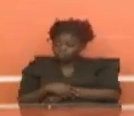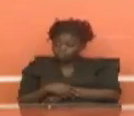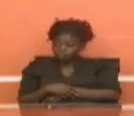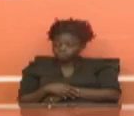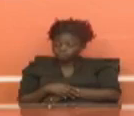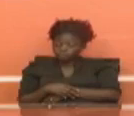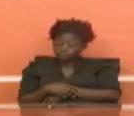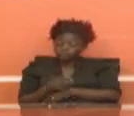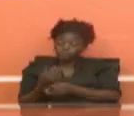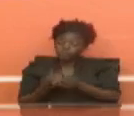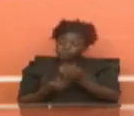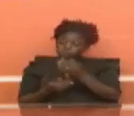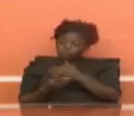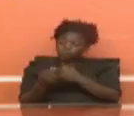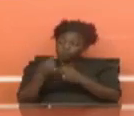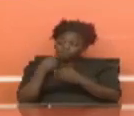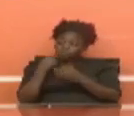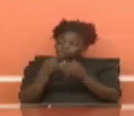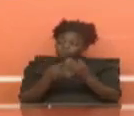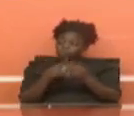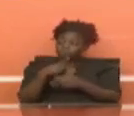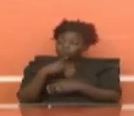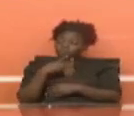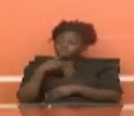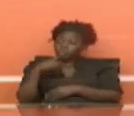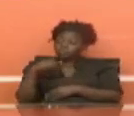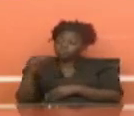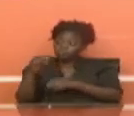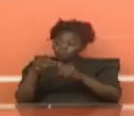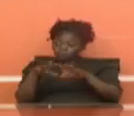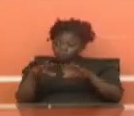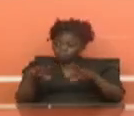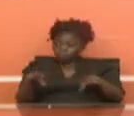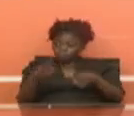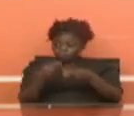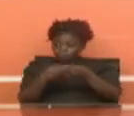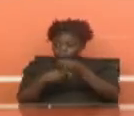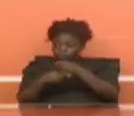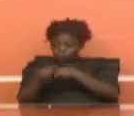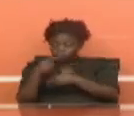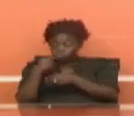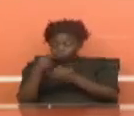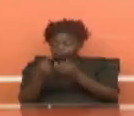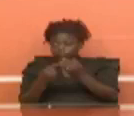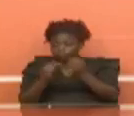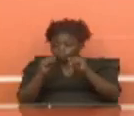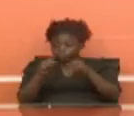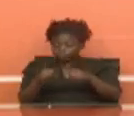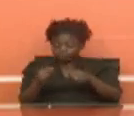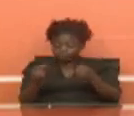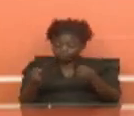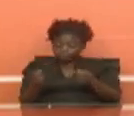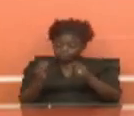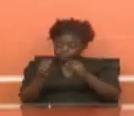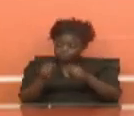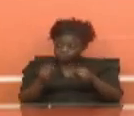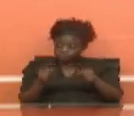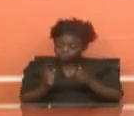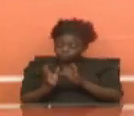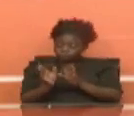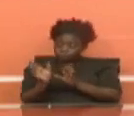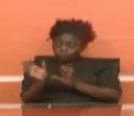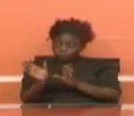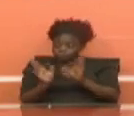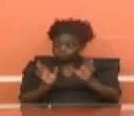ennyaanya twetaaga genda mu katale mu owino okugula ennyaanya osolooza ennimira kina spinach. Ebikolo ebyo biraba nga